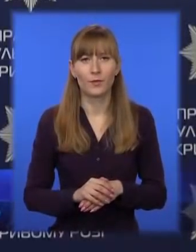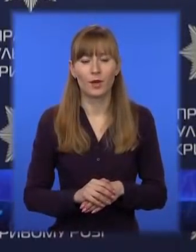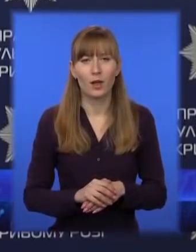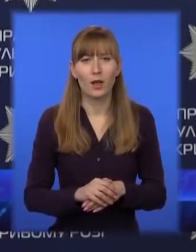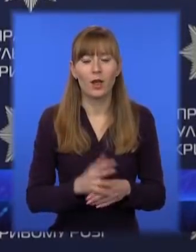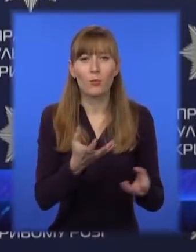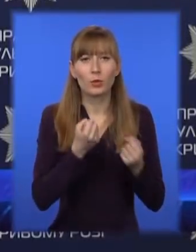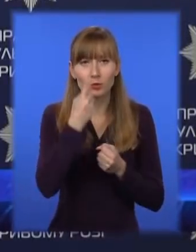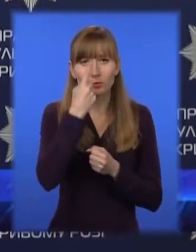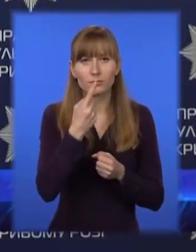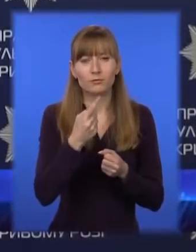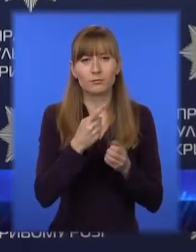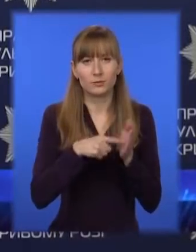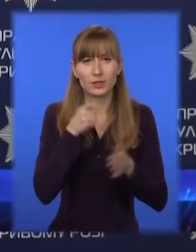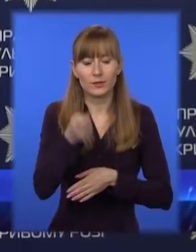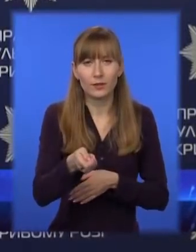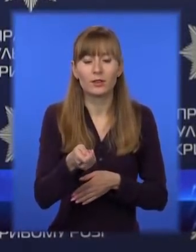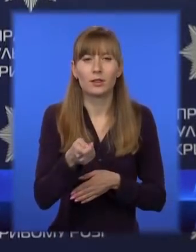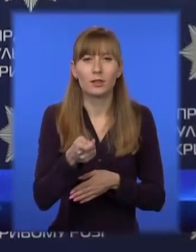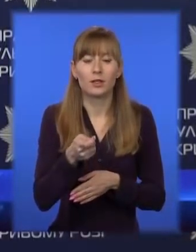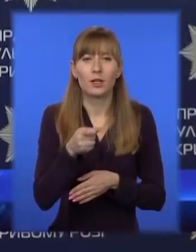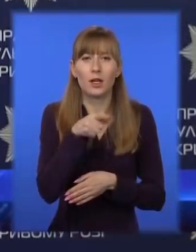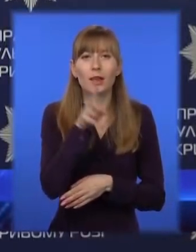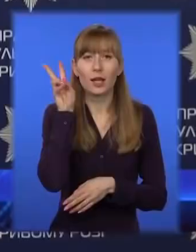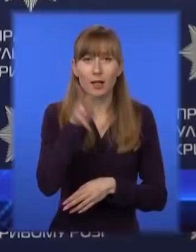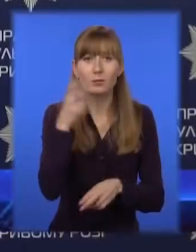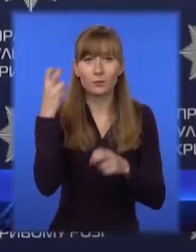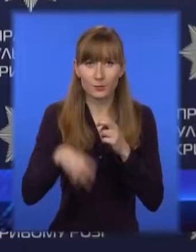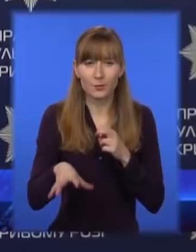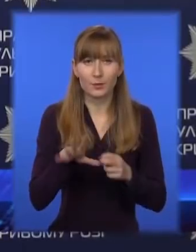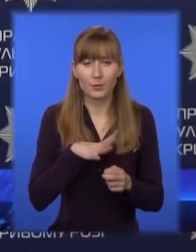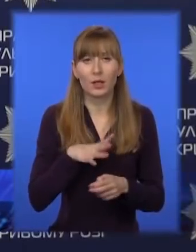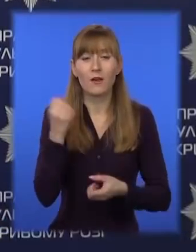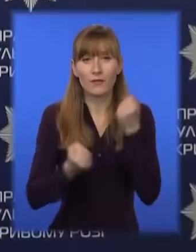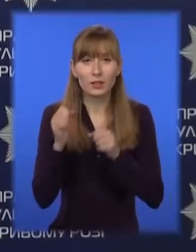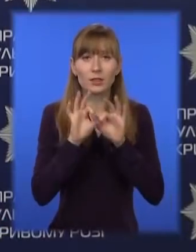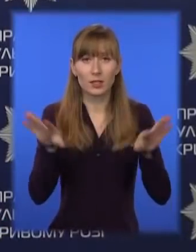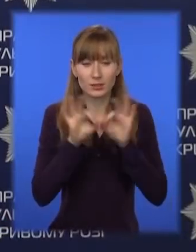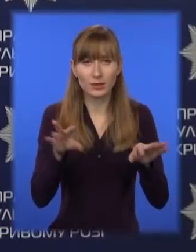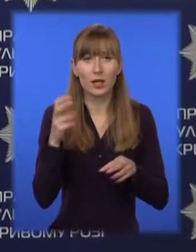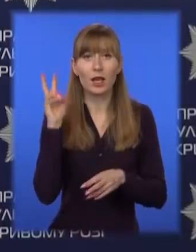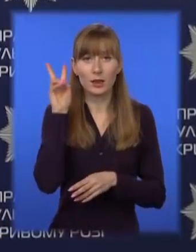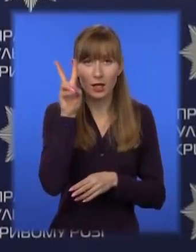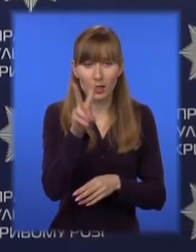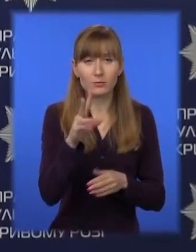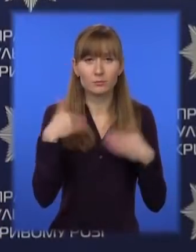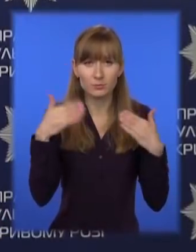виклик щодо пошкодження тролейбуса. Прибувши на місце, було винно водія, котрий повідомив, що під час руху тролейбуса